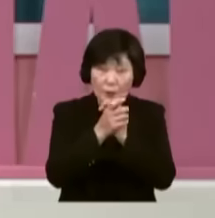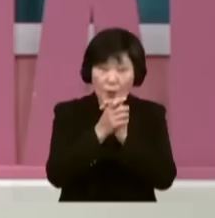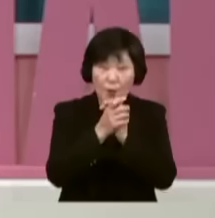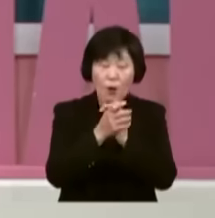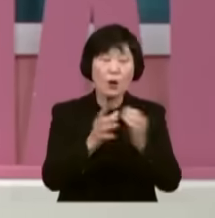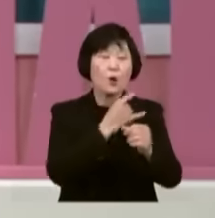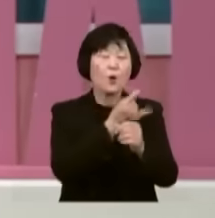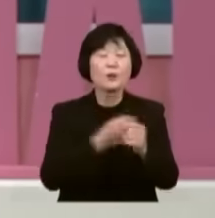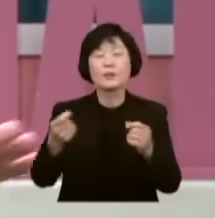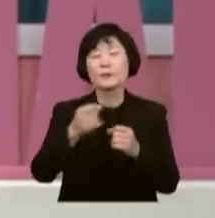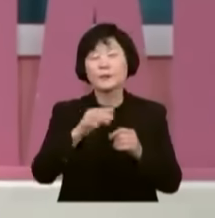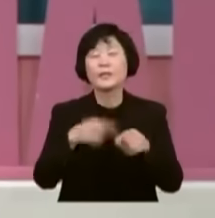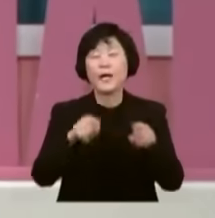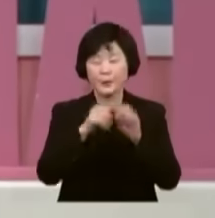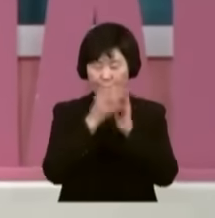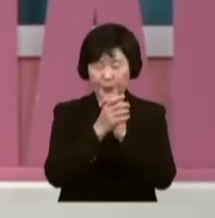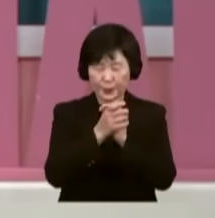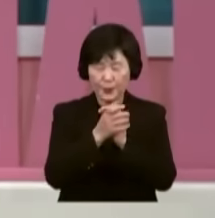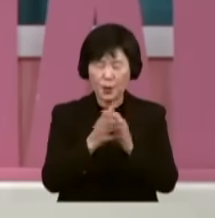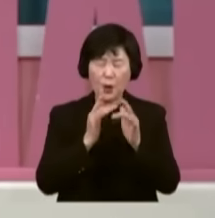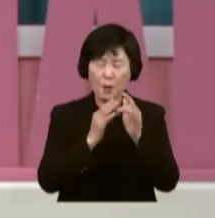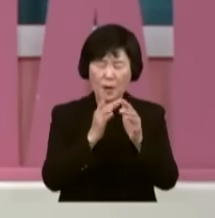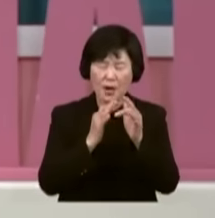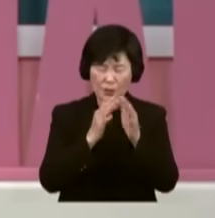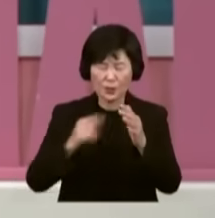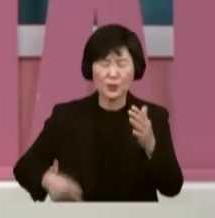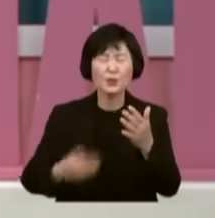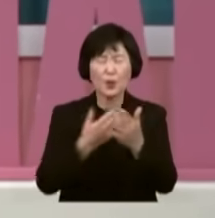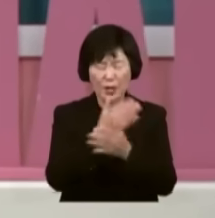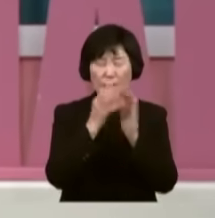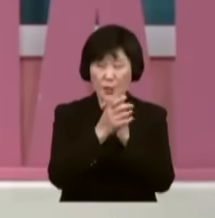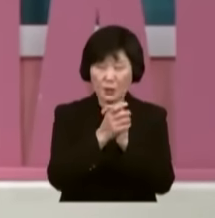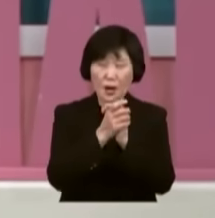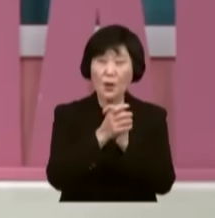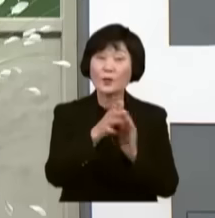울어주고 그 거기가 다 젖었다는 거야. 눈물로 용서해 달라고. 그러니까